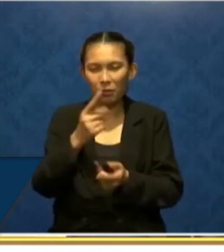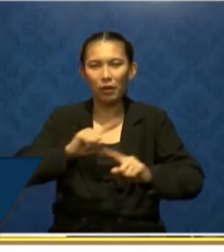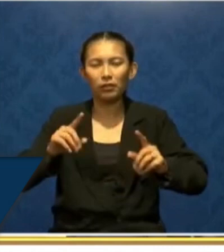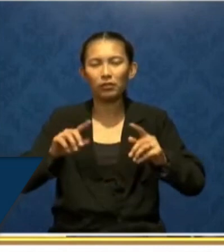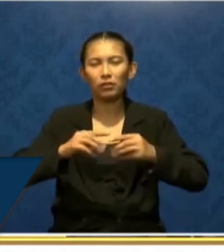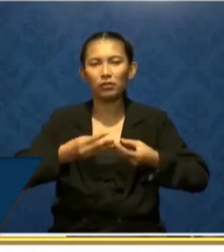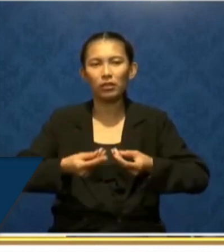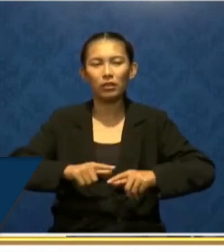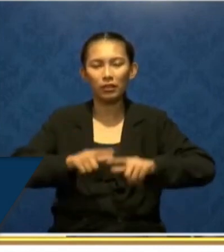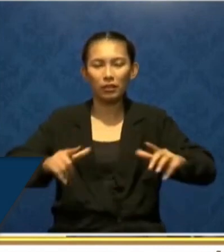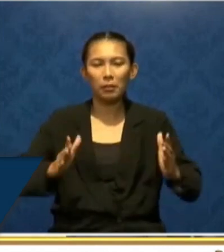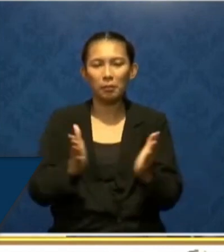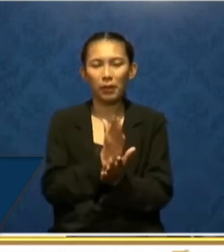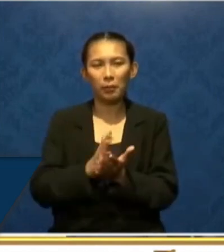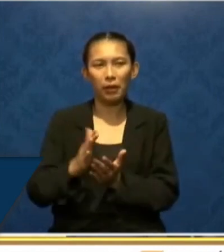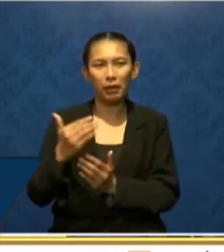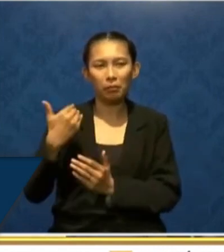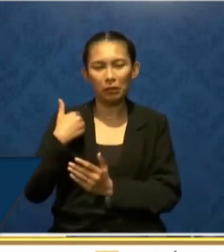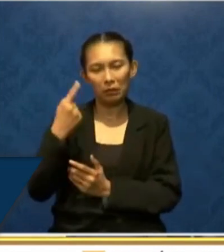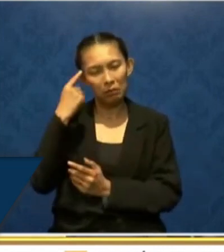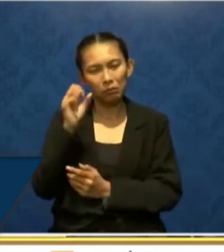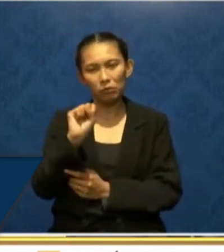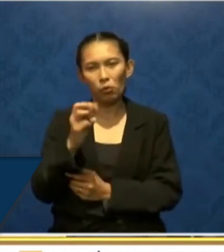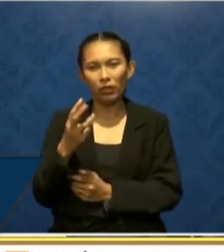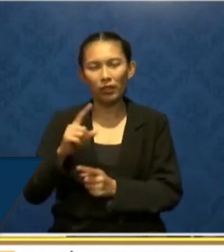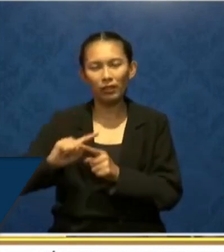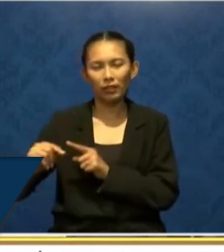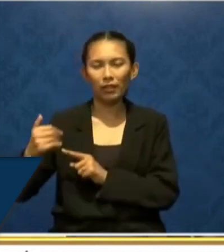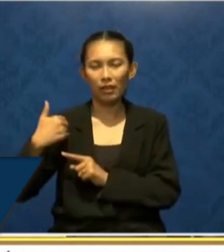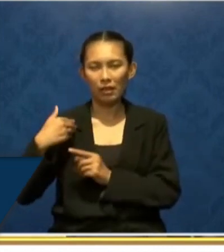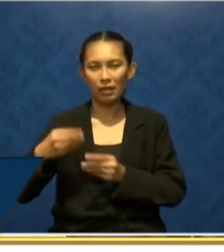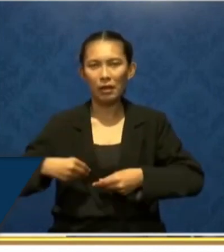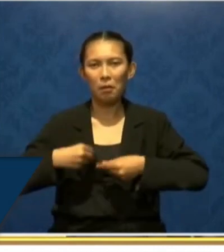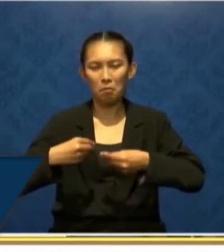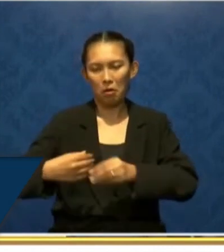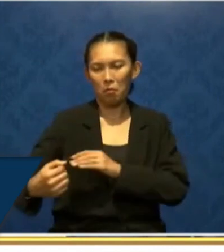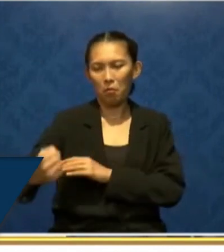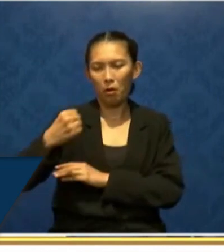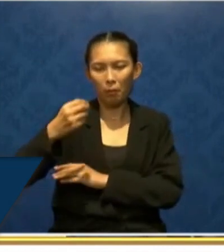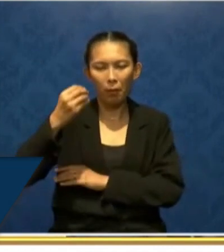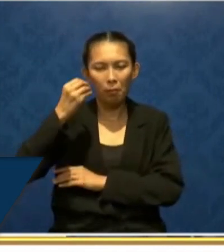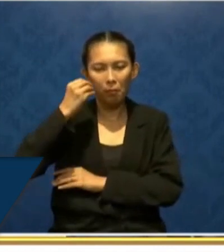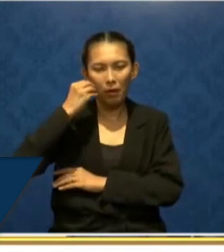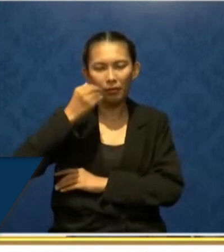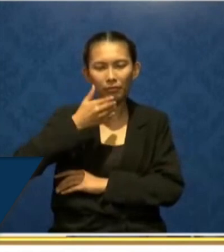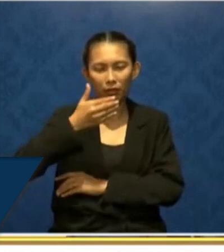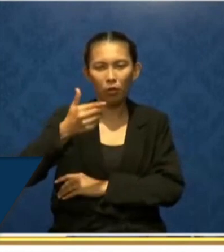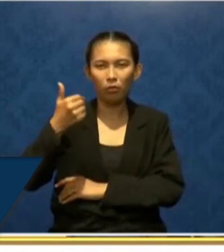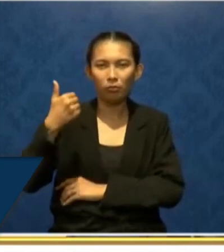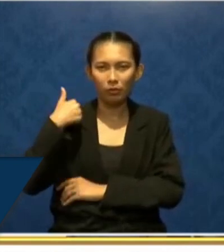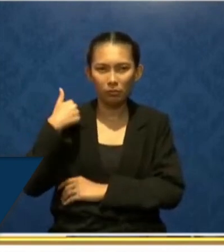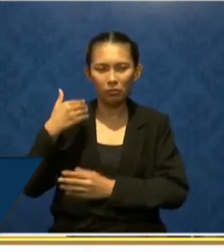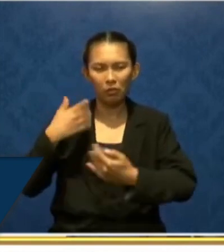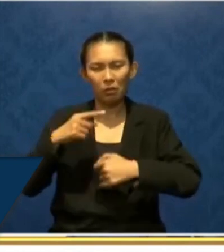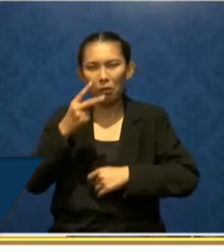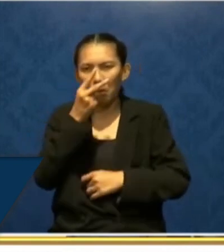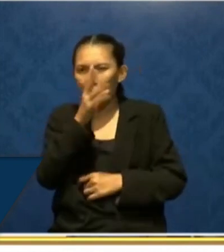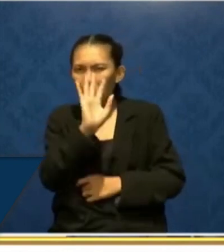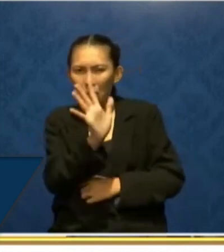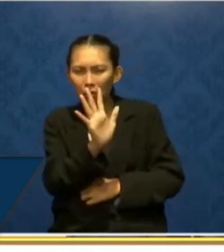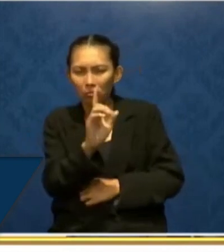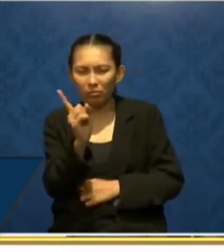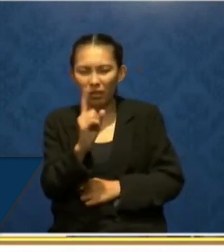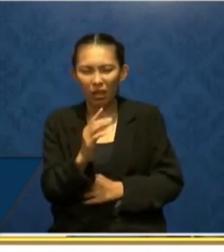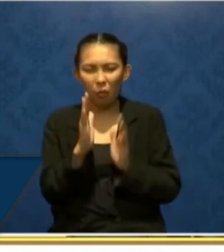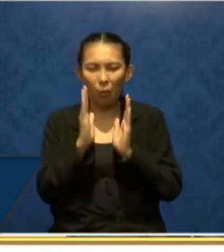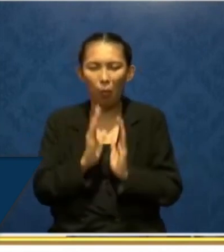แหละครับที่จะเป็นโครงการเป็นสวัสดิการที่จะทำให้เขาได้มีความมั่นคงด้านที่อยู่อาศัยผมไม่อยากเห็นนะครับคนช